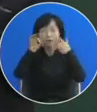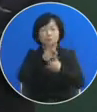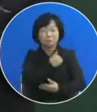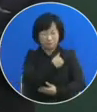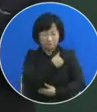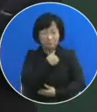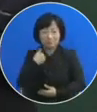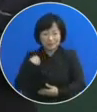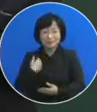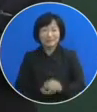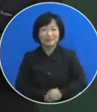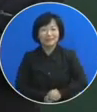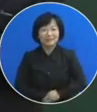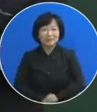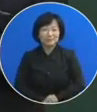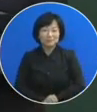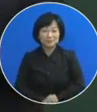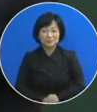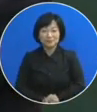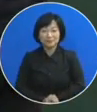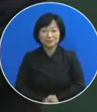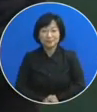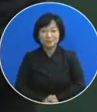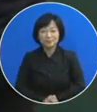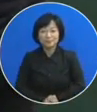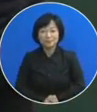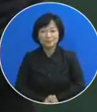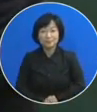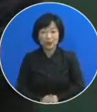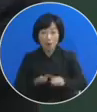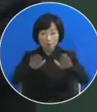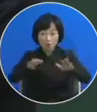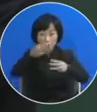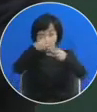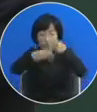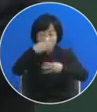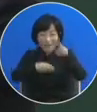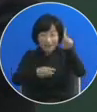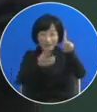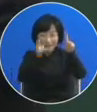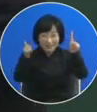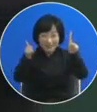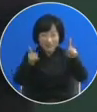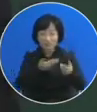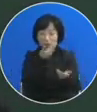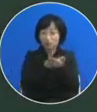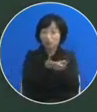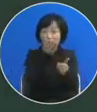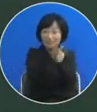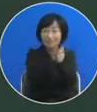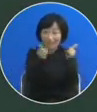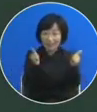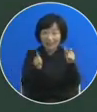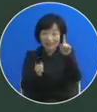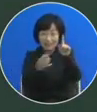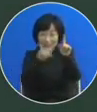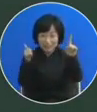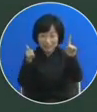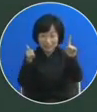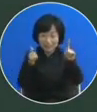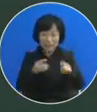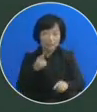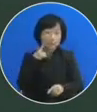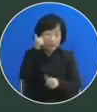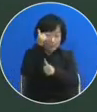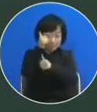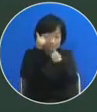뭐 후유증이 얼마 큰지 모릅니다. And the side effects of that were tremendous. 오늘 렘넌트 한 명이 중직자 한 명이 교역자 한 명이 정말로 깨달아 버리면 하나님을